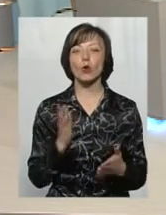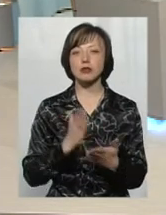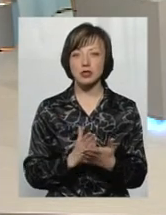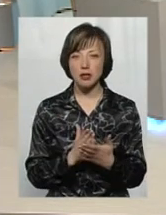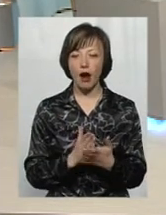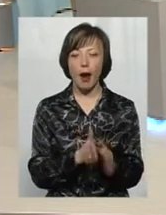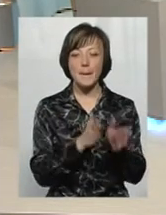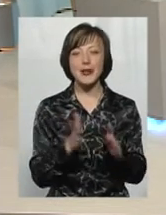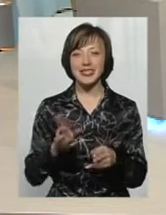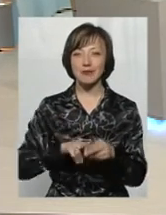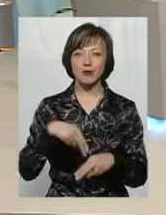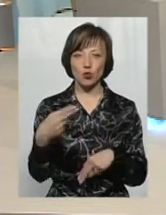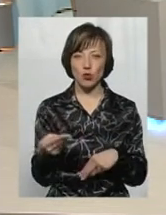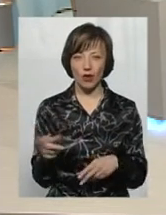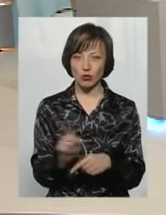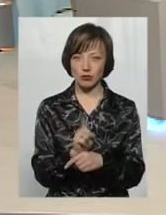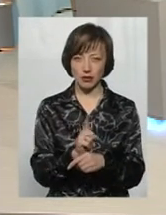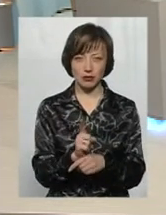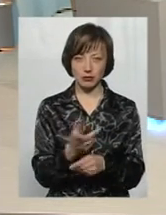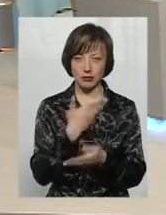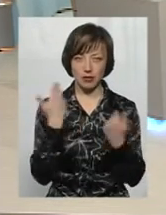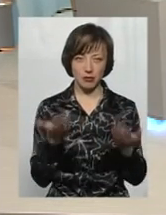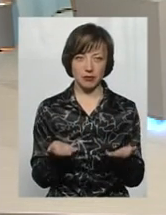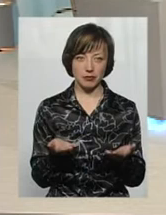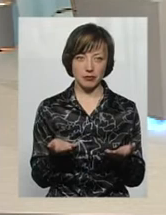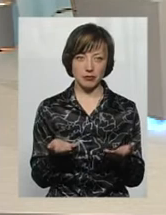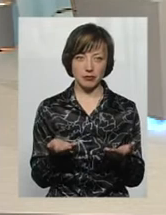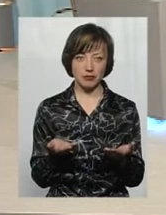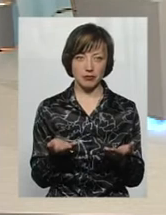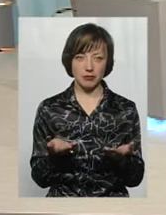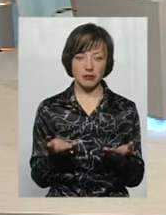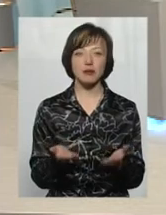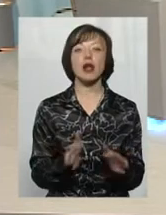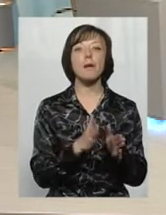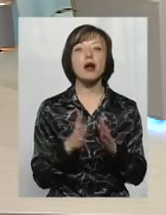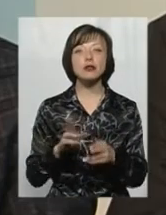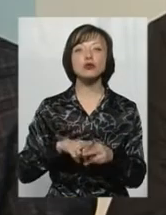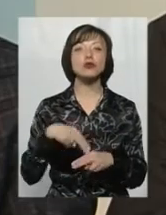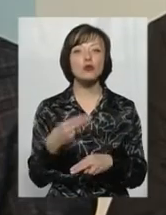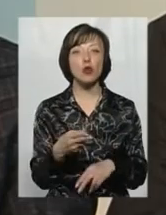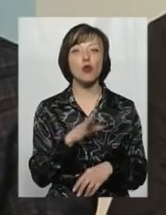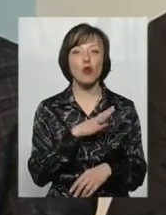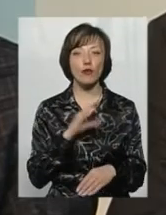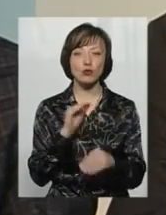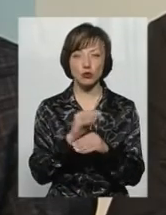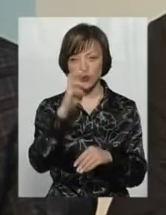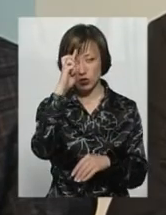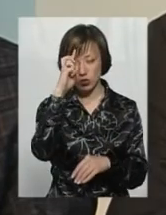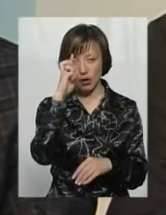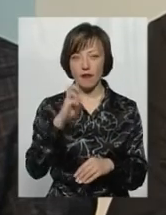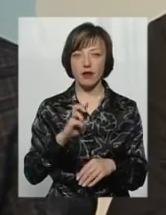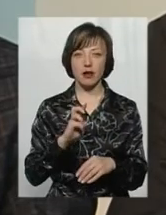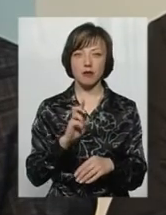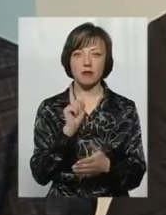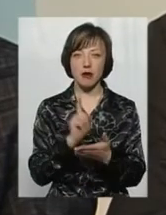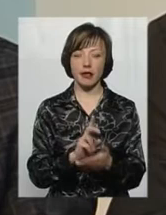от механізму відшкодування якогось нормального, як на мене, просто немає, так? Ні, механізм відшкодування був, субвенція, держава